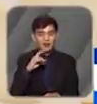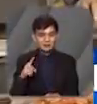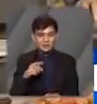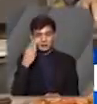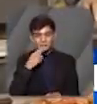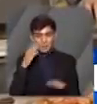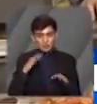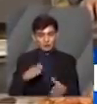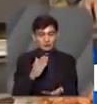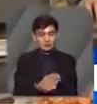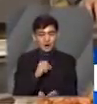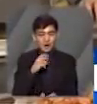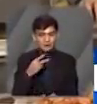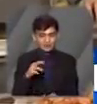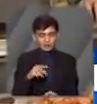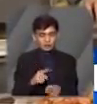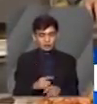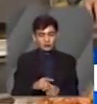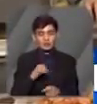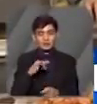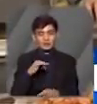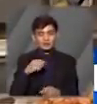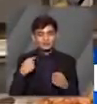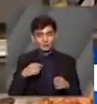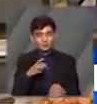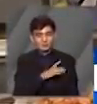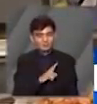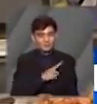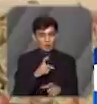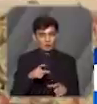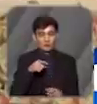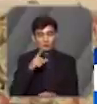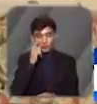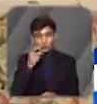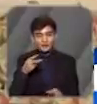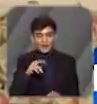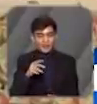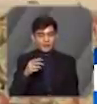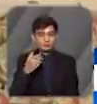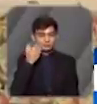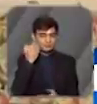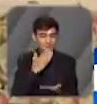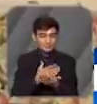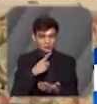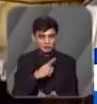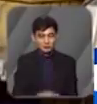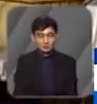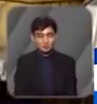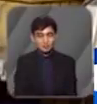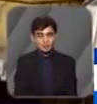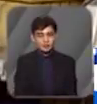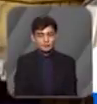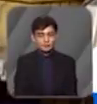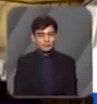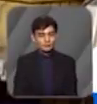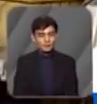Нұрсұлтанда ұйымдастырып жатыр. Сауда желісі мамандары бұл әсіресе ер адамдар үшін өте тиімді деп отыр.